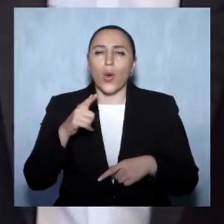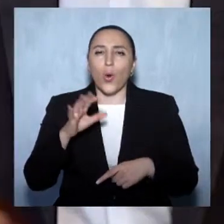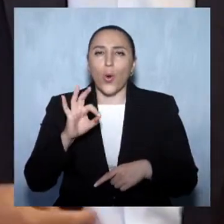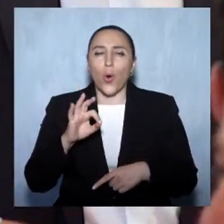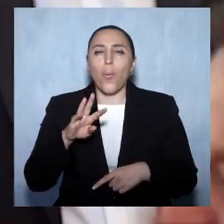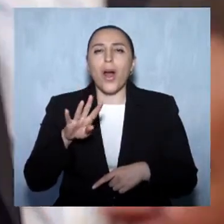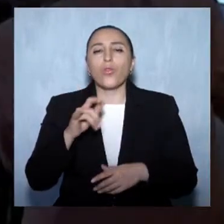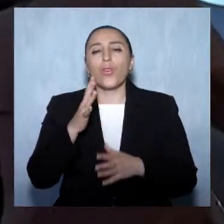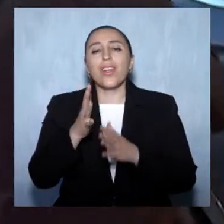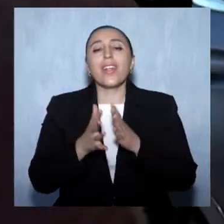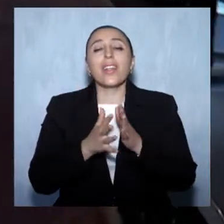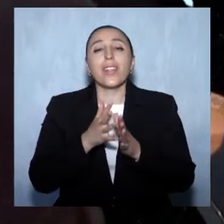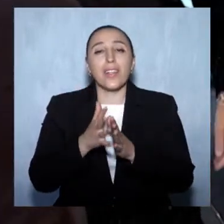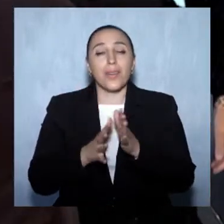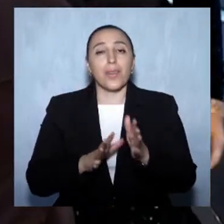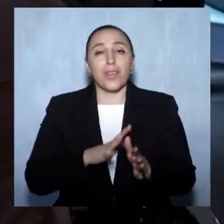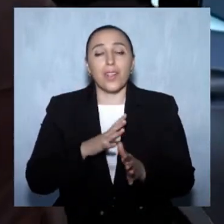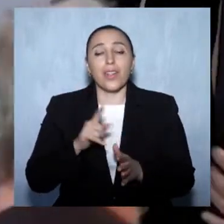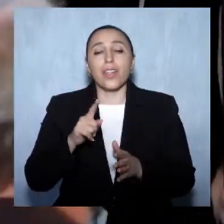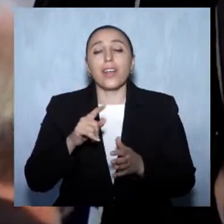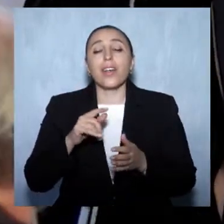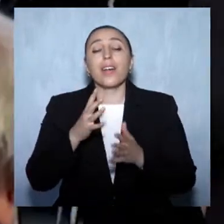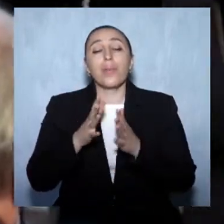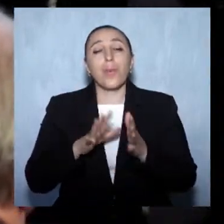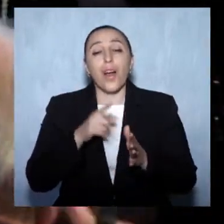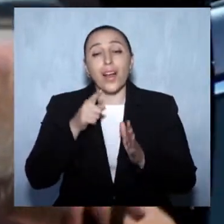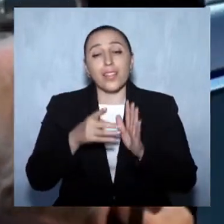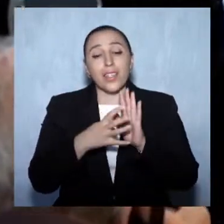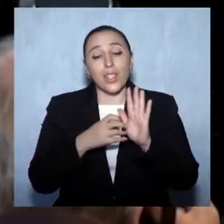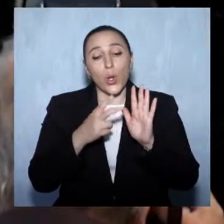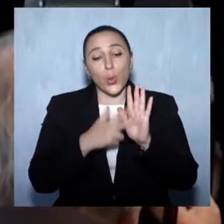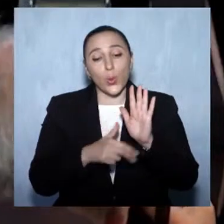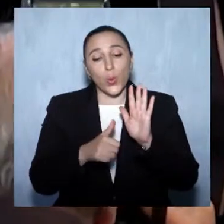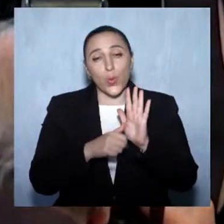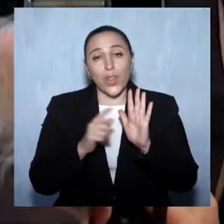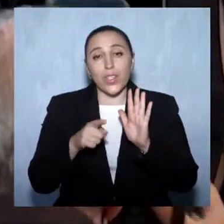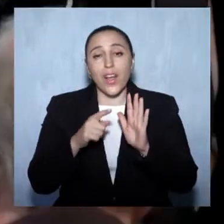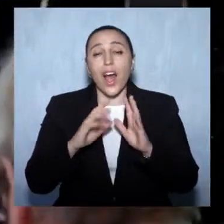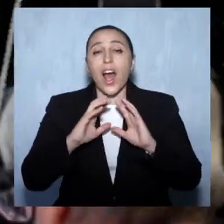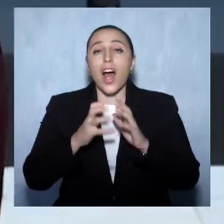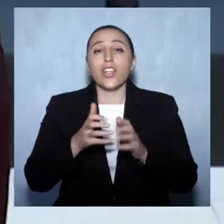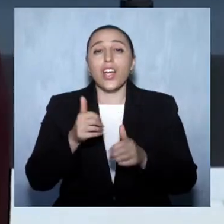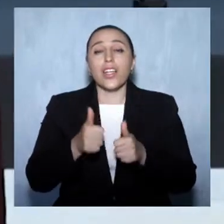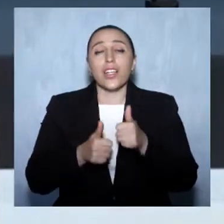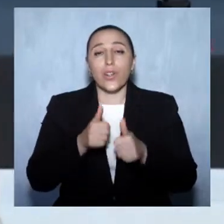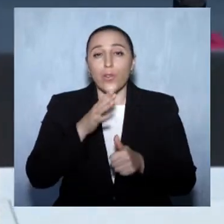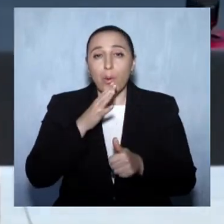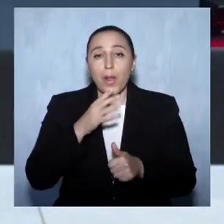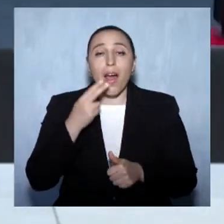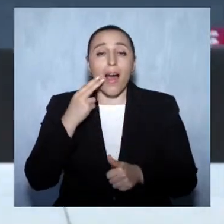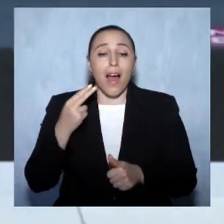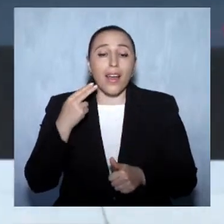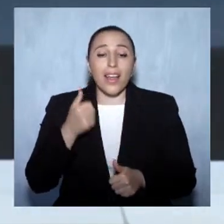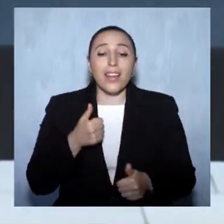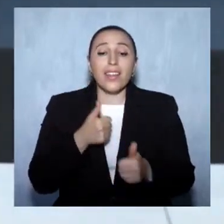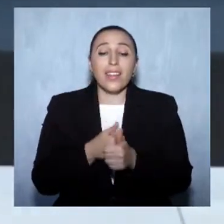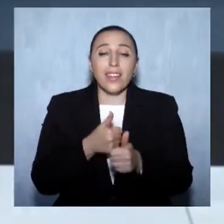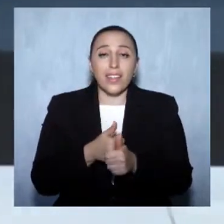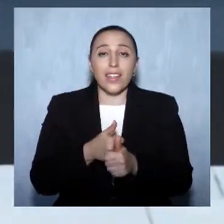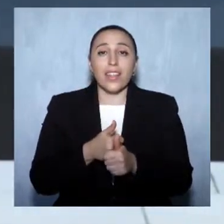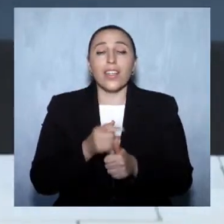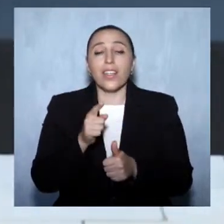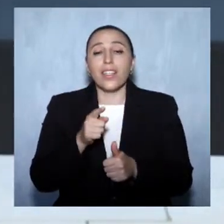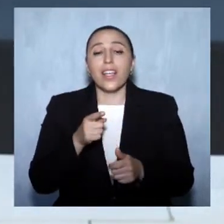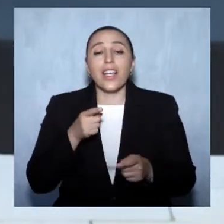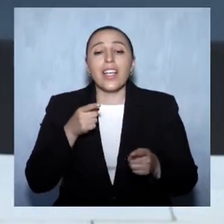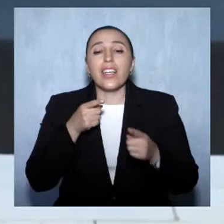հայտնի արտահայտությունը, որով նա բնութագրել էր 1986 թվականի աշխարհի առաջնության ժամանակ Անգլիայի հետ հանդիպման ընթացքում խփած